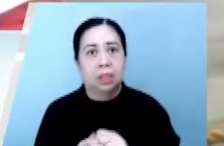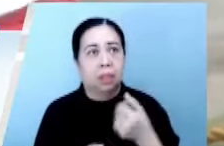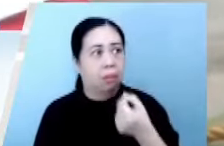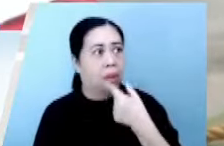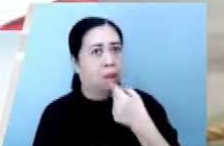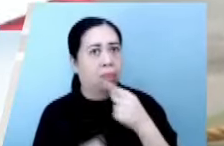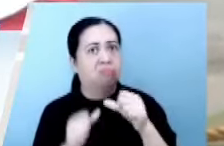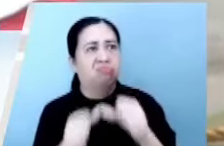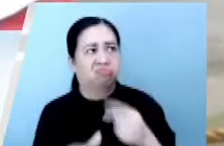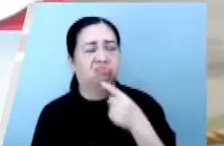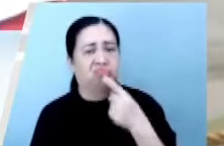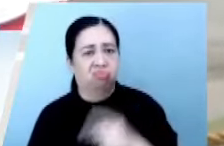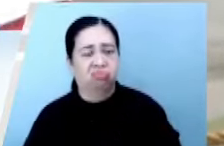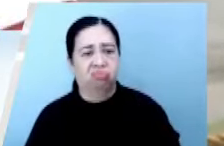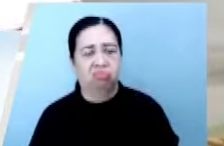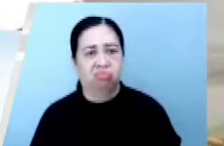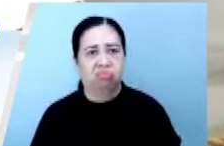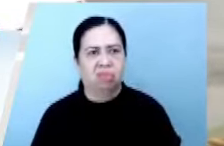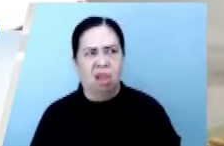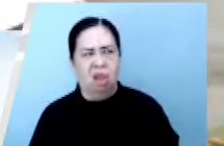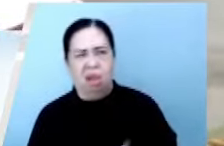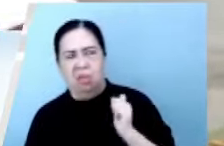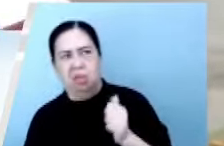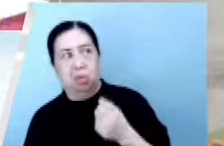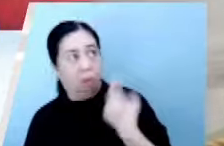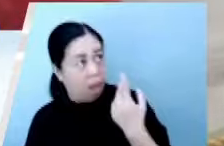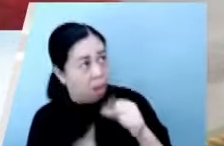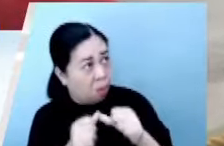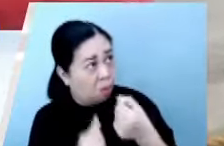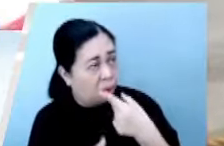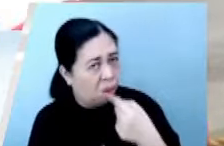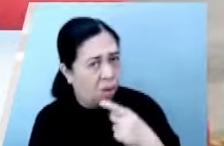na eh. Ayaw nang inayawan ko noon. Kaya lang, nung